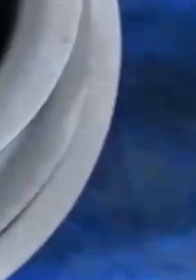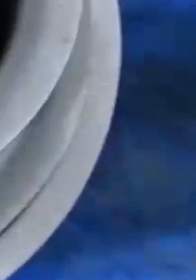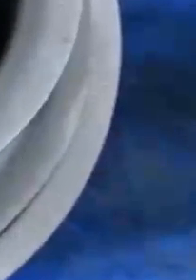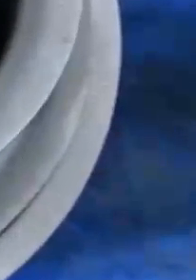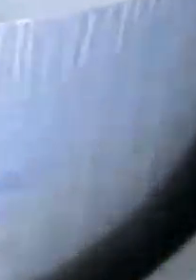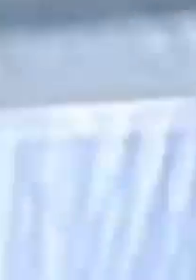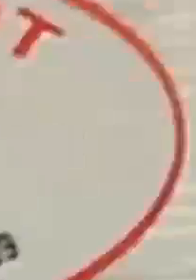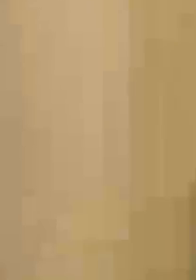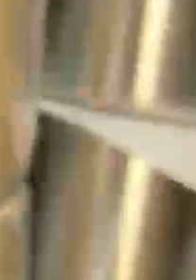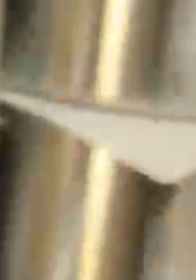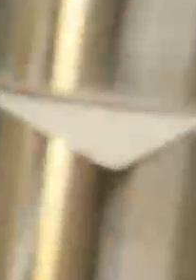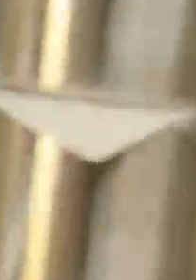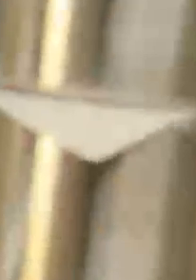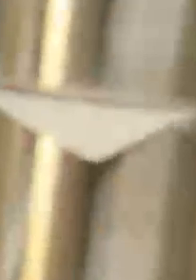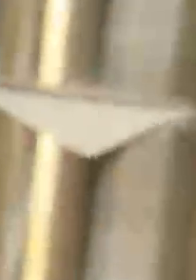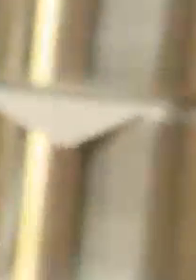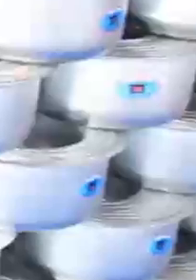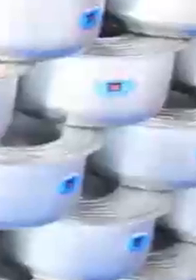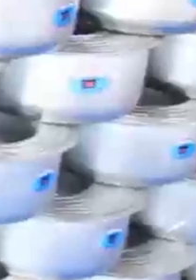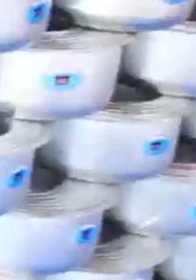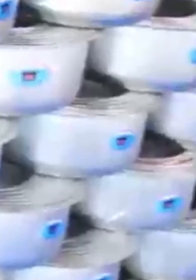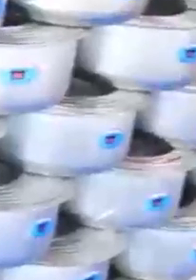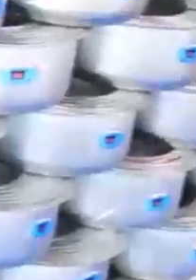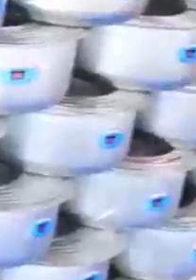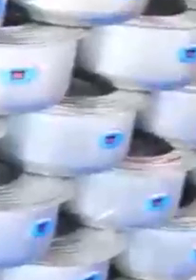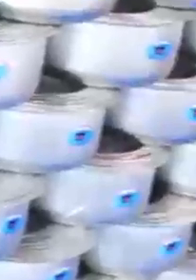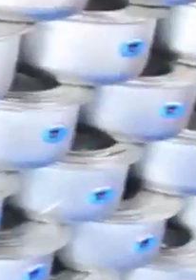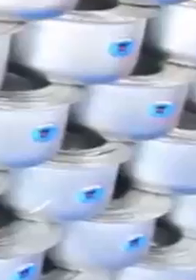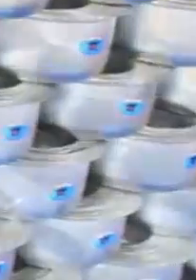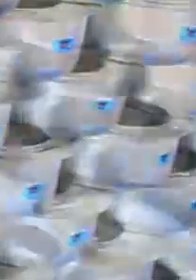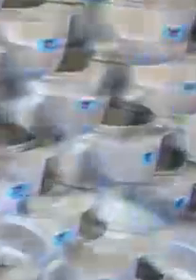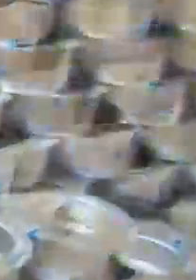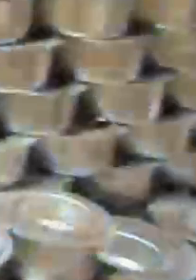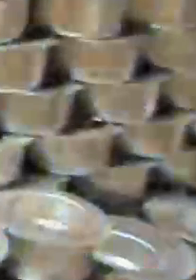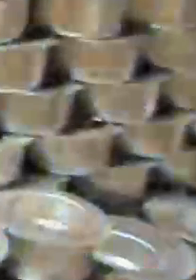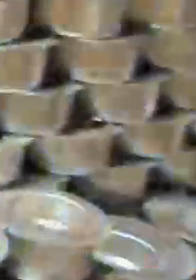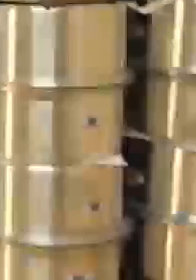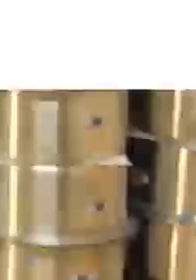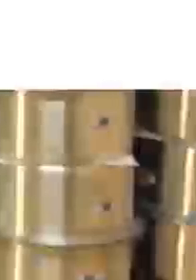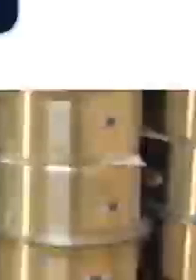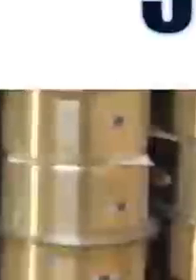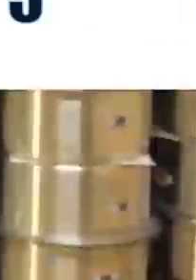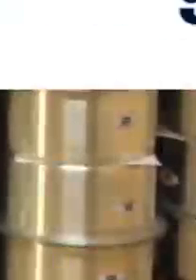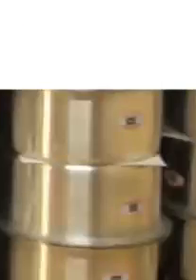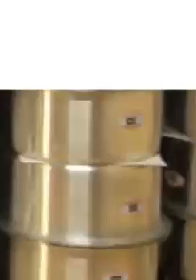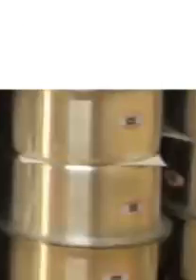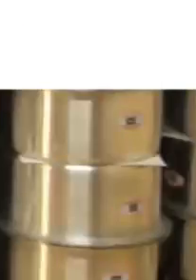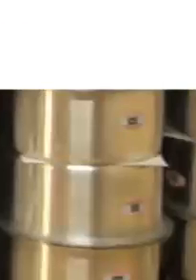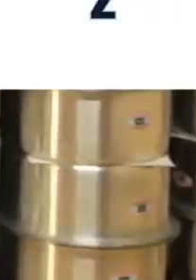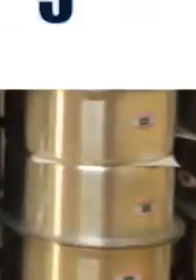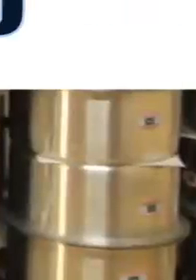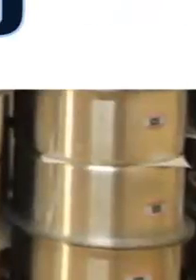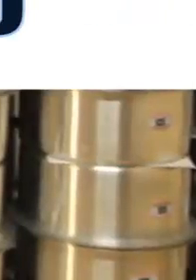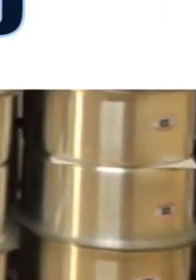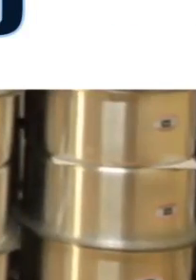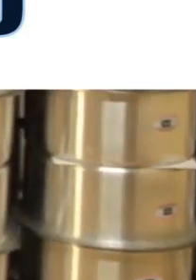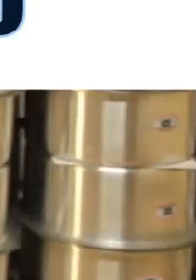ruganda aho dukorera imasaka kwihara kuri paruwasi ya masaka cyangwa mukaduhamagara kuri